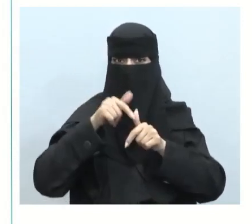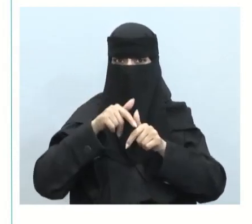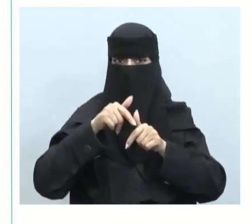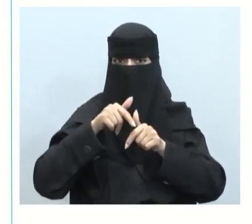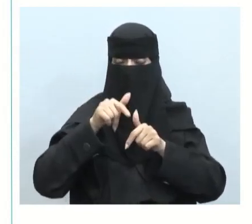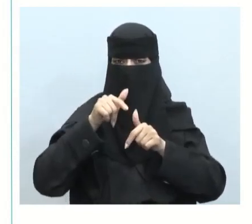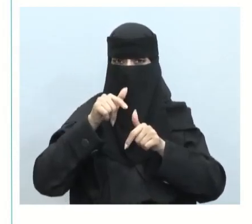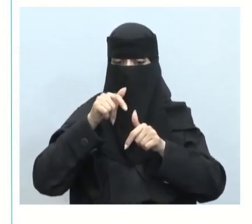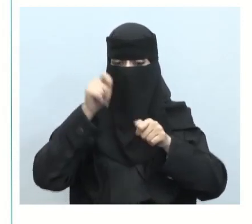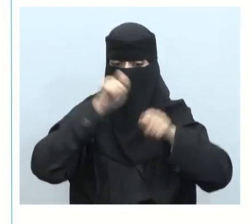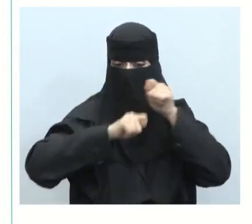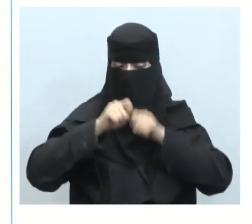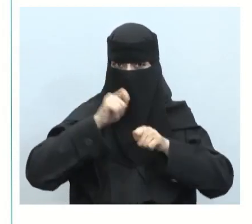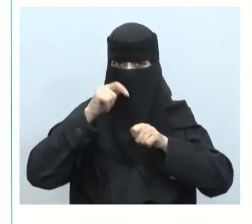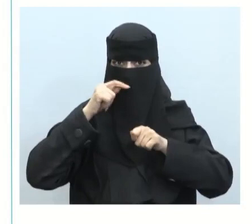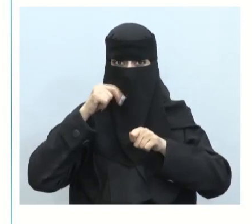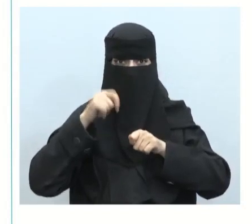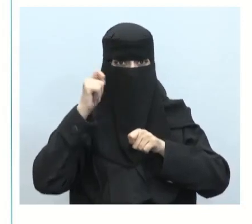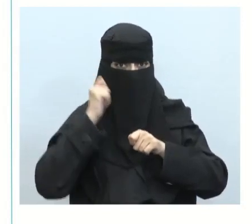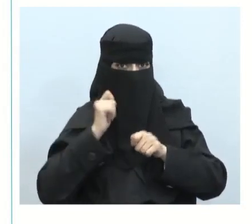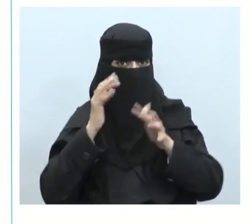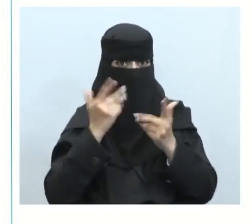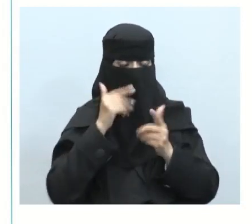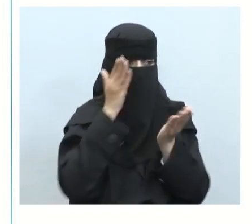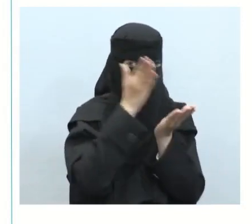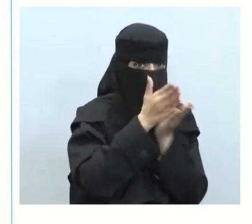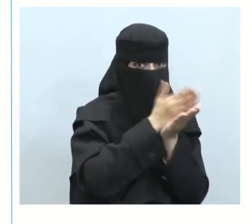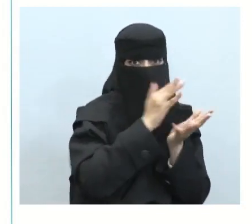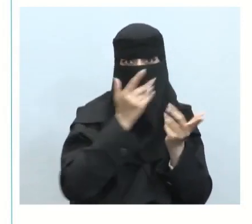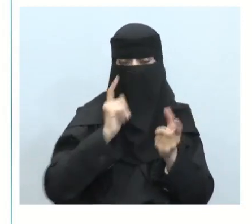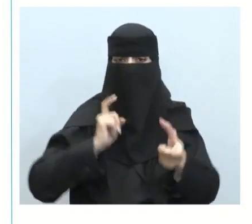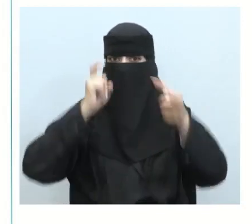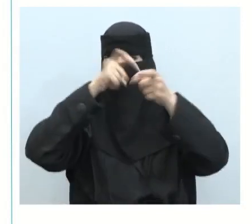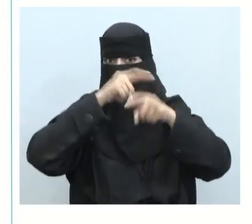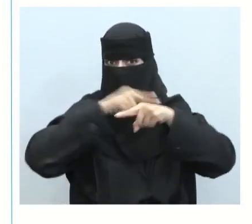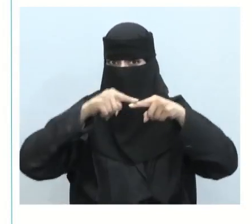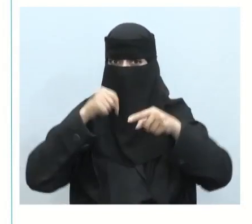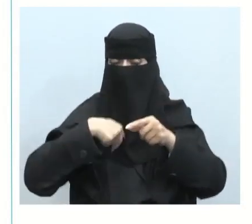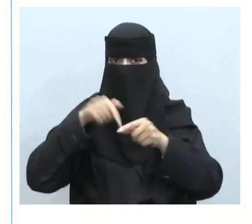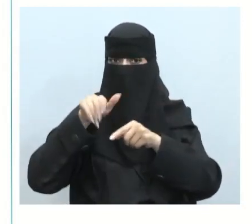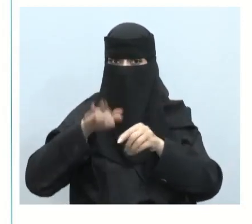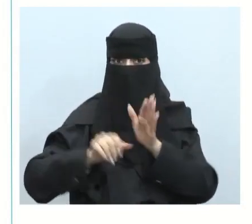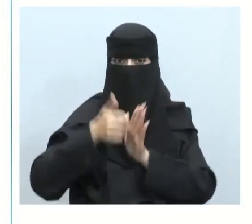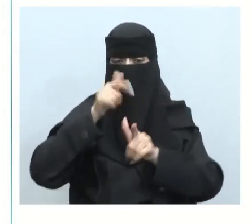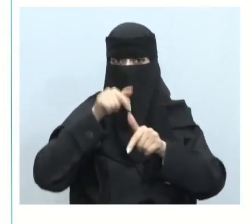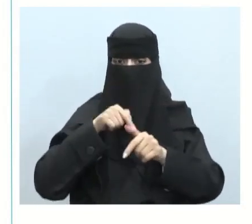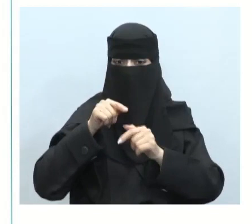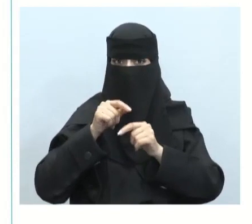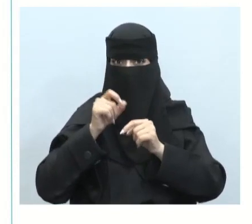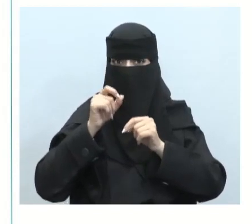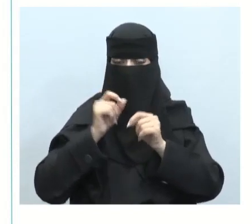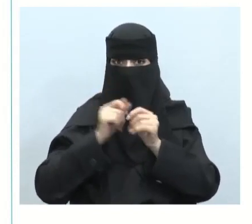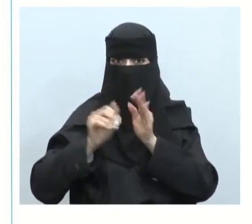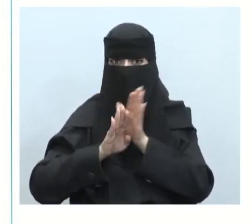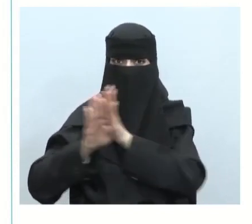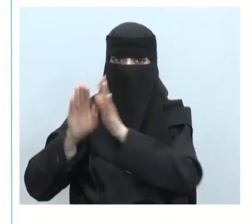عمليات عمليات العقوبات الصارمه التوجيهات وصولا الى القيادات الحديثه في التحفيز وغيره